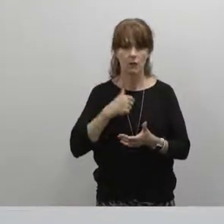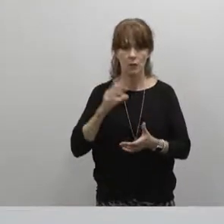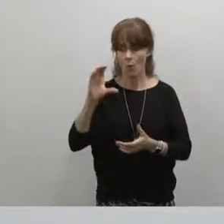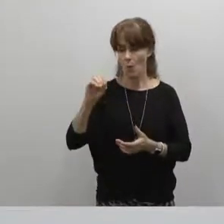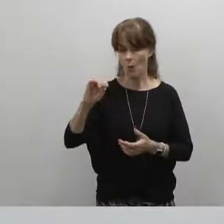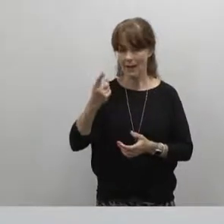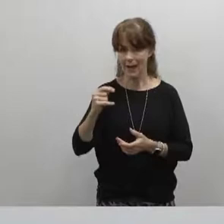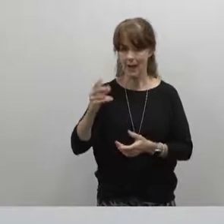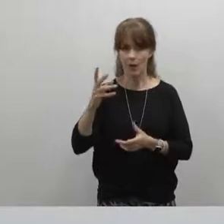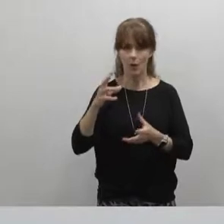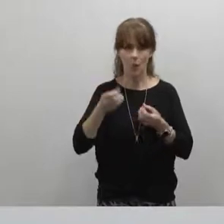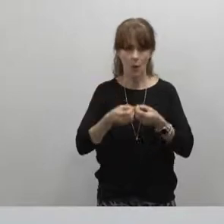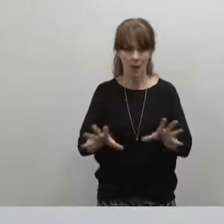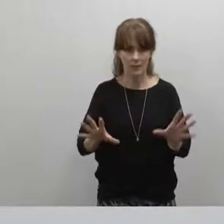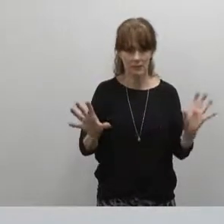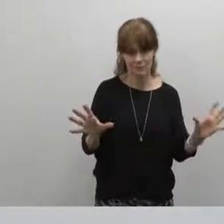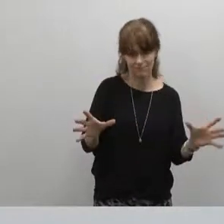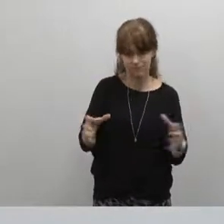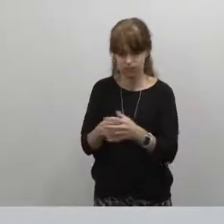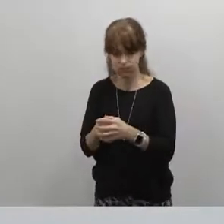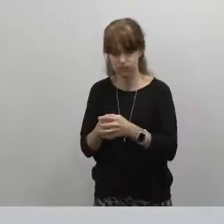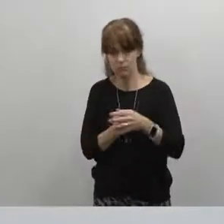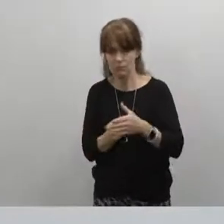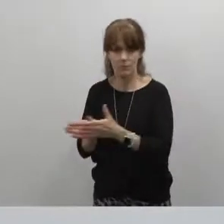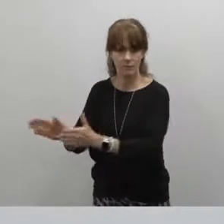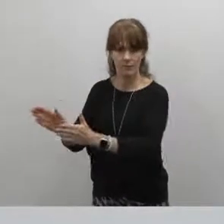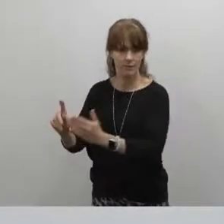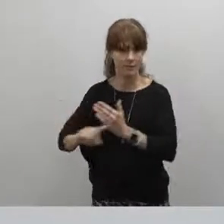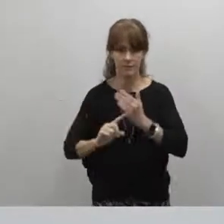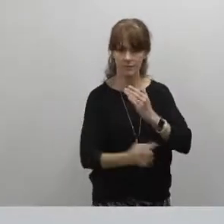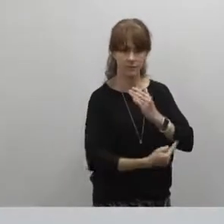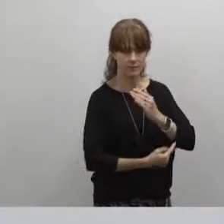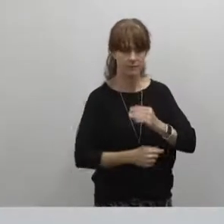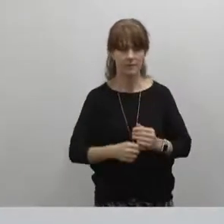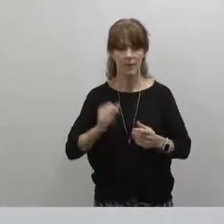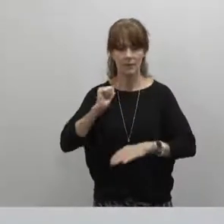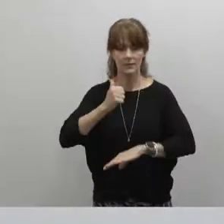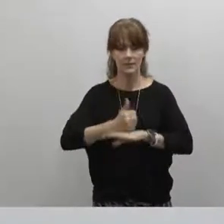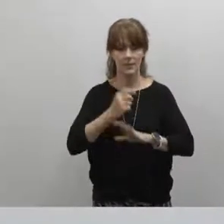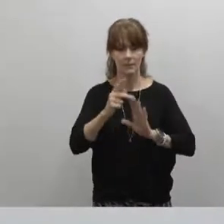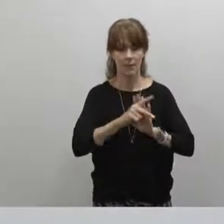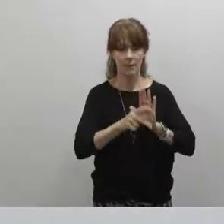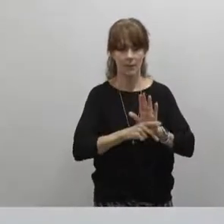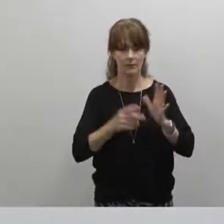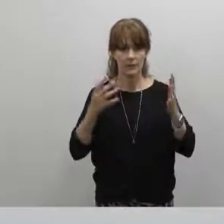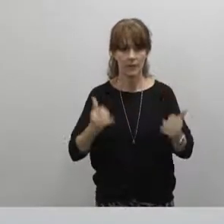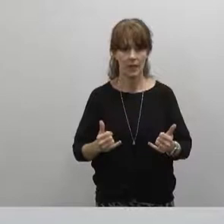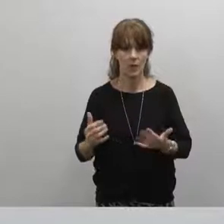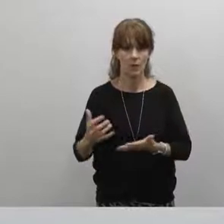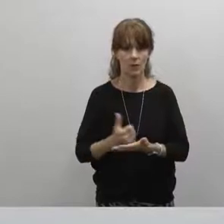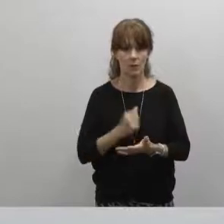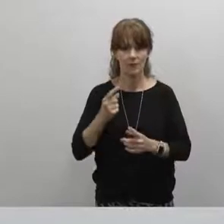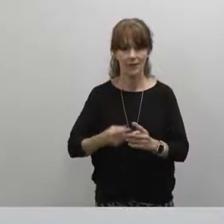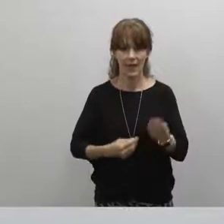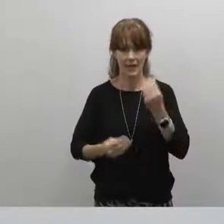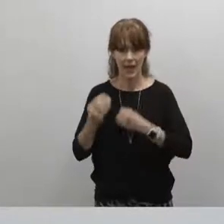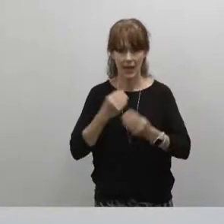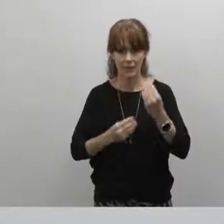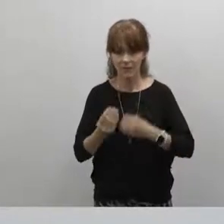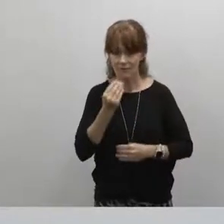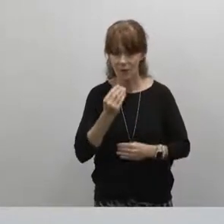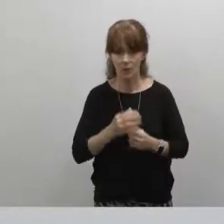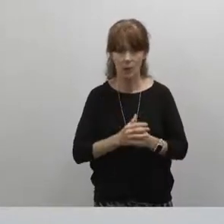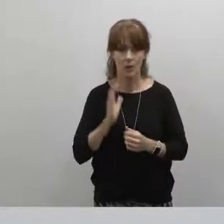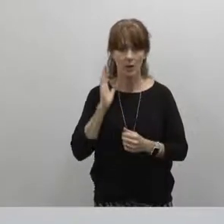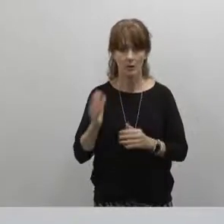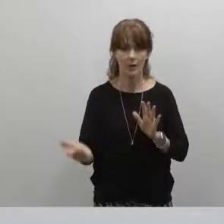ប្រើគេហៅថាសម្រាមយ៉ាងត្រឹមត្រូវដូច្នេះយើងត្រូវតែបង្កើតច្បាប់ដើម្បីធ្វើយ៉ាងម៉េចគឺ